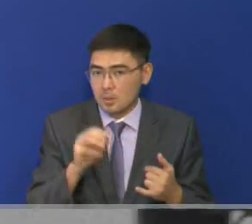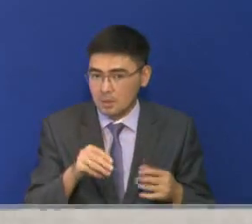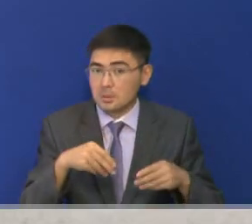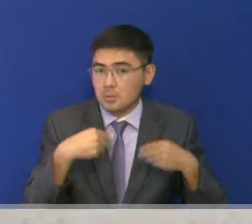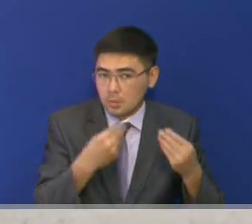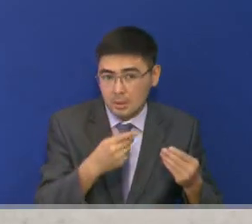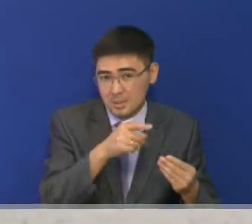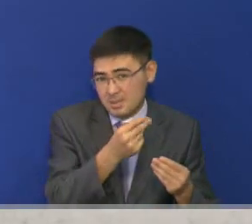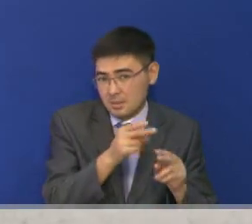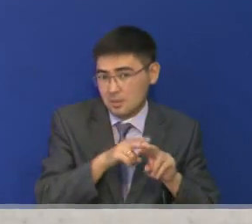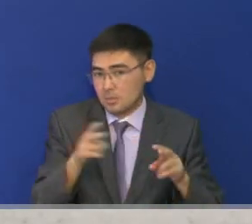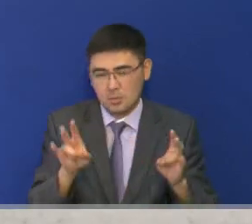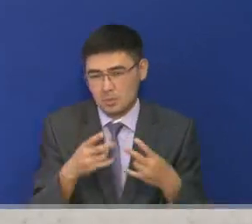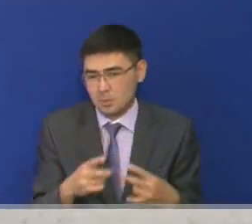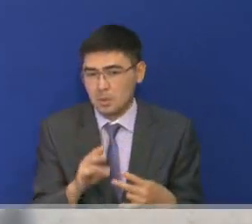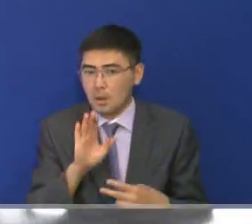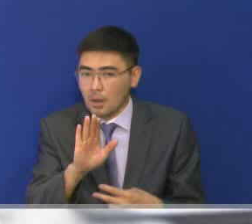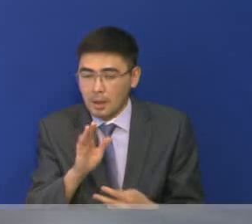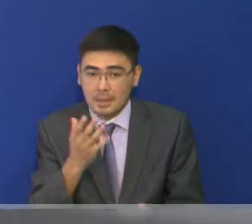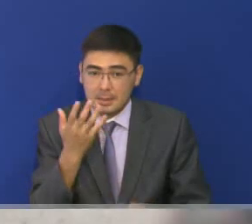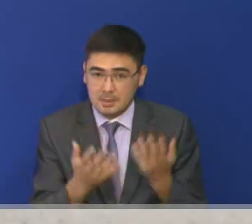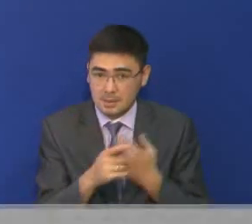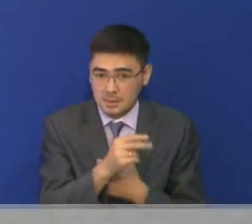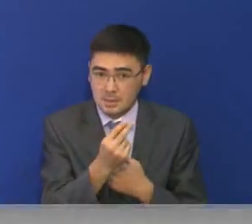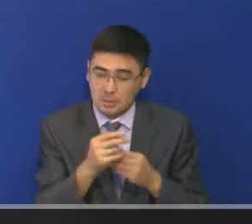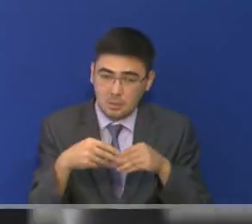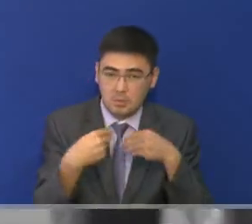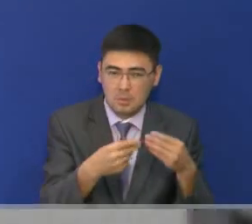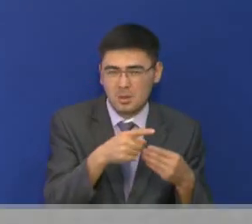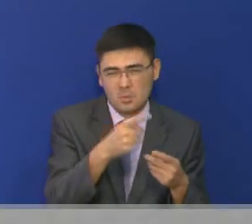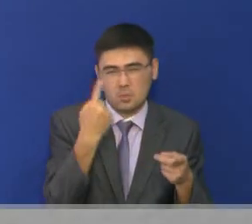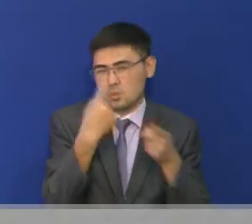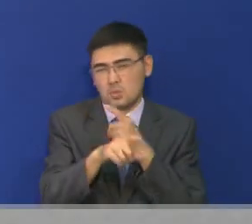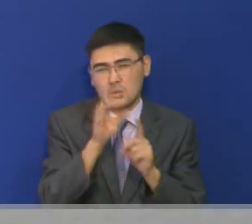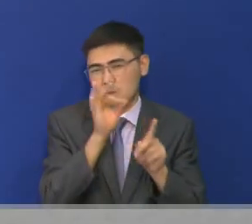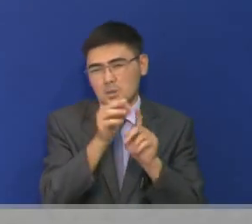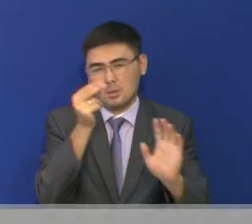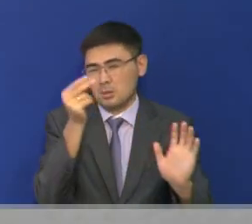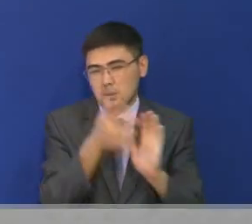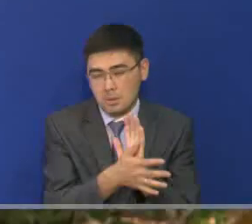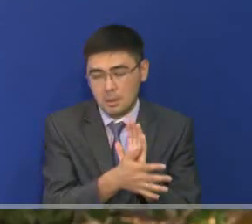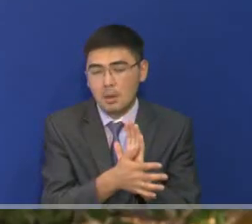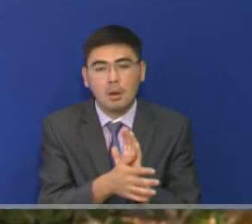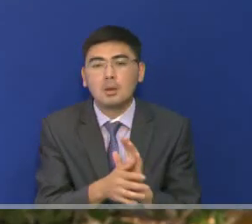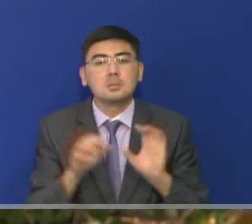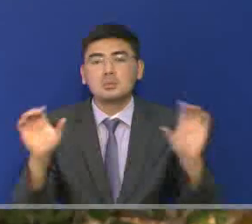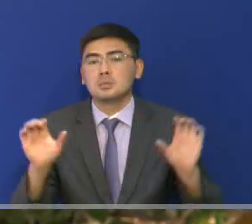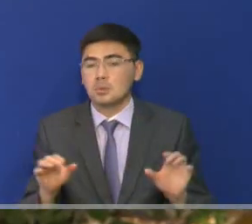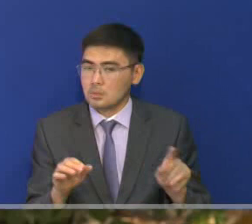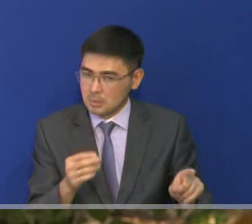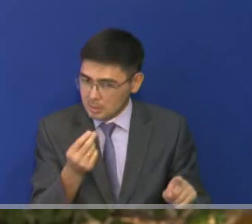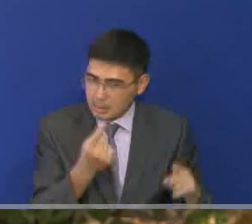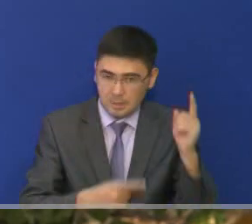егер қатысушы ақшаны мақсатсыз жұмсаса, ол заң шеңберінде тиісті қаражатты қайтарып беруге міндеттеледі. Ол берілгеннен